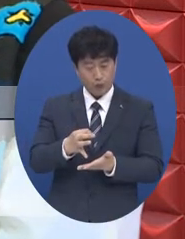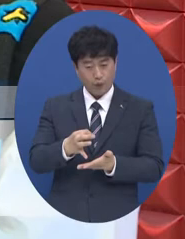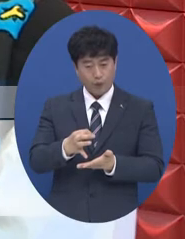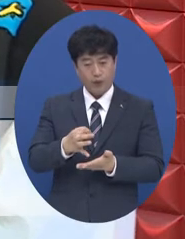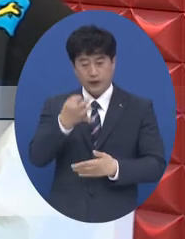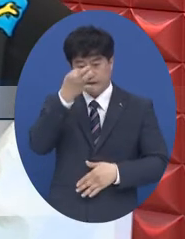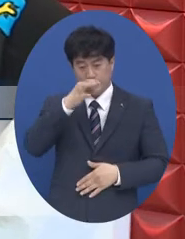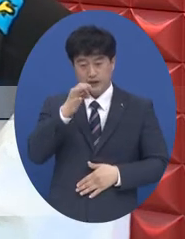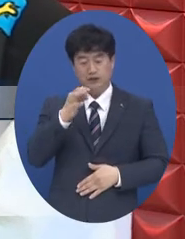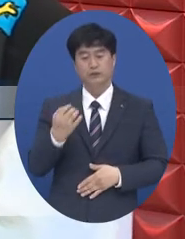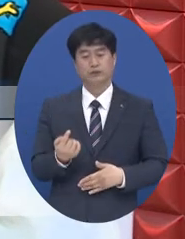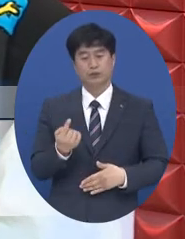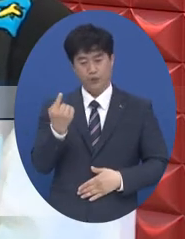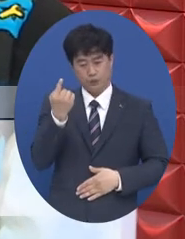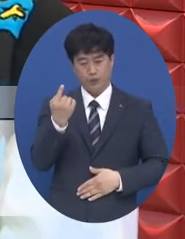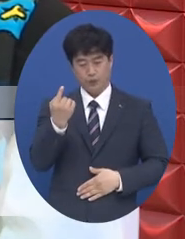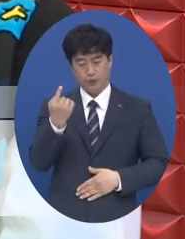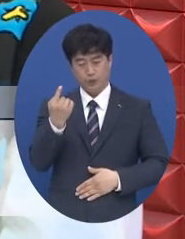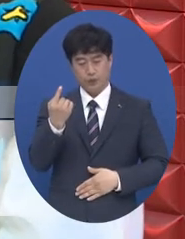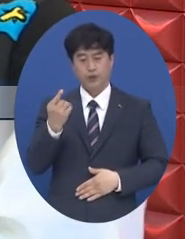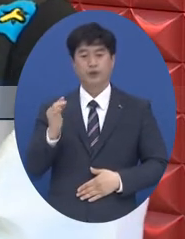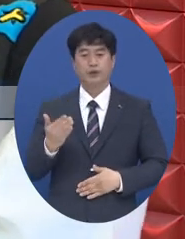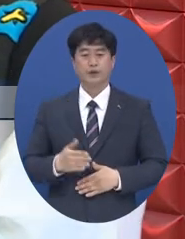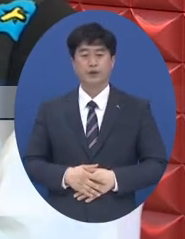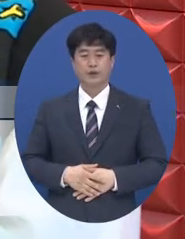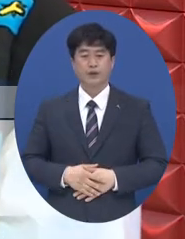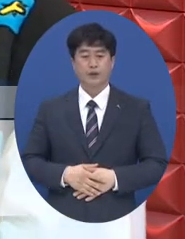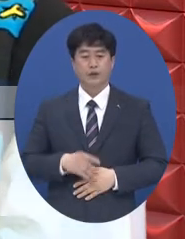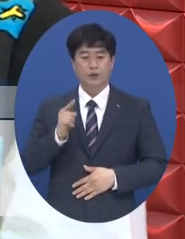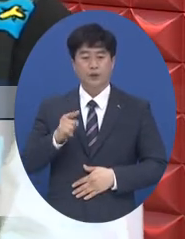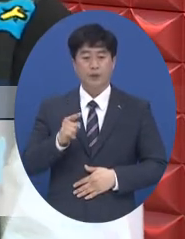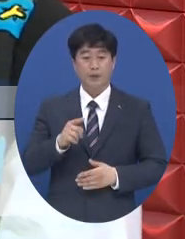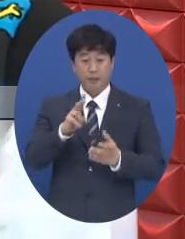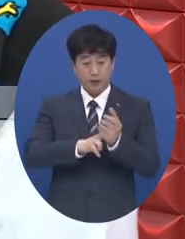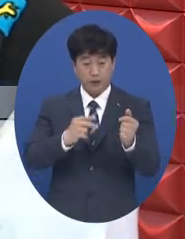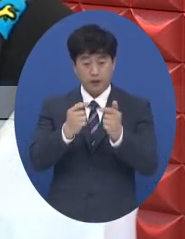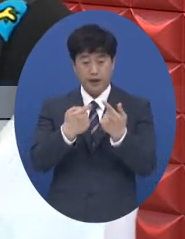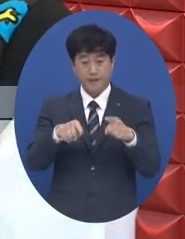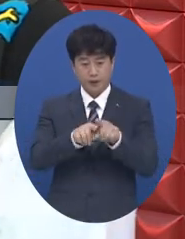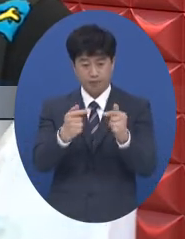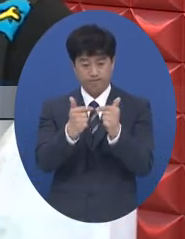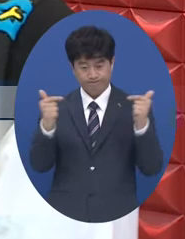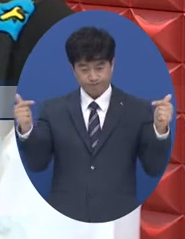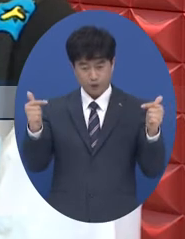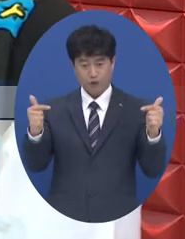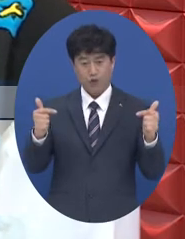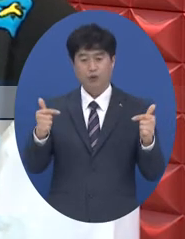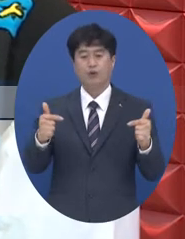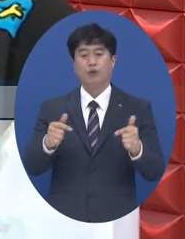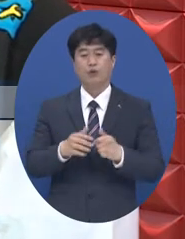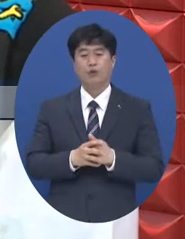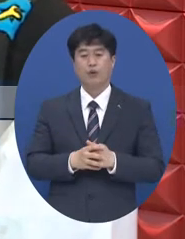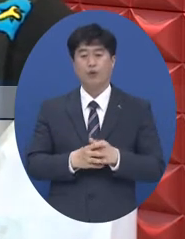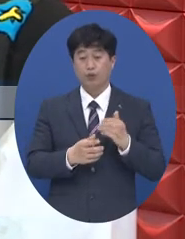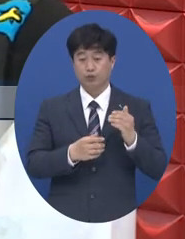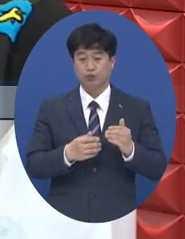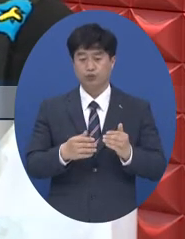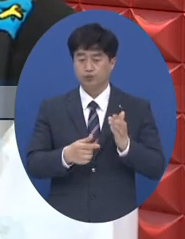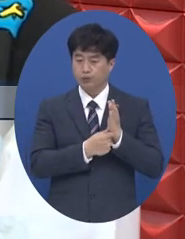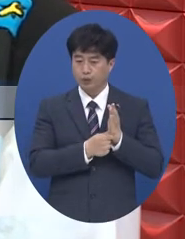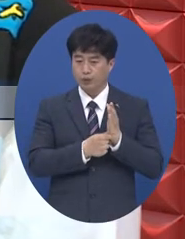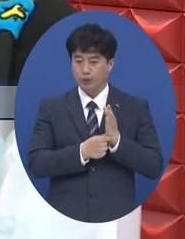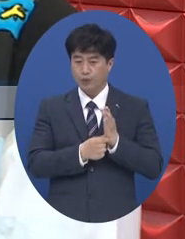줄이 9 그러면서 이제 어떻게 보면 마진율 도 오르고 그러면서 매출까지 같이 상승하게 되는 그런 구조를 끼 얻게